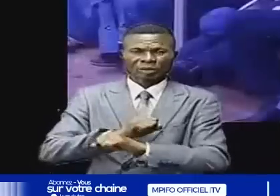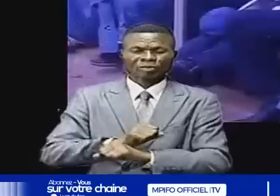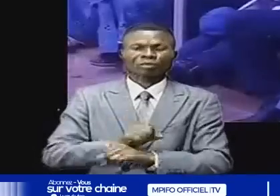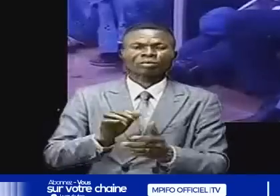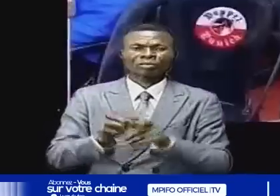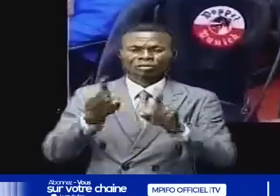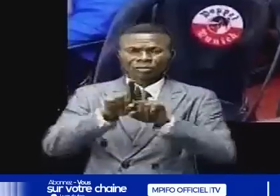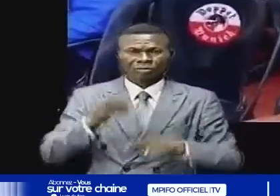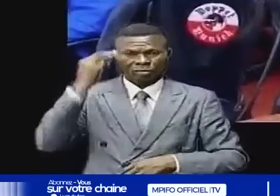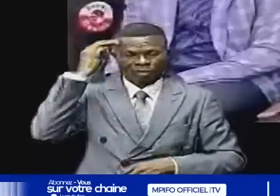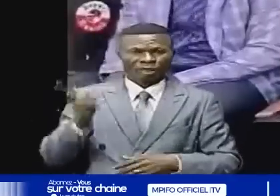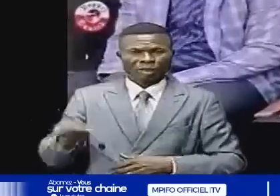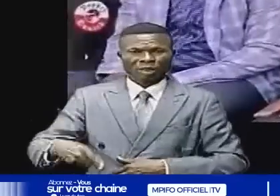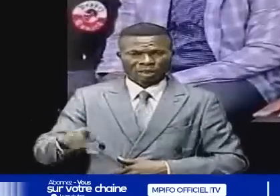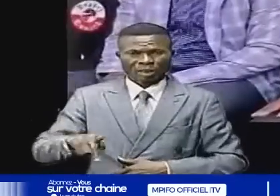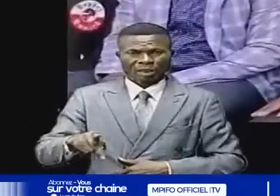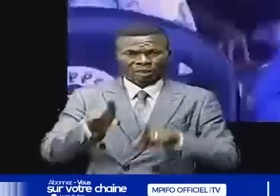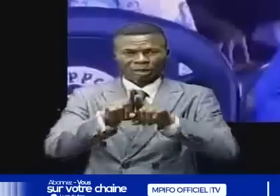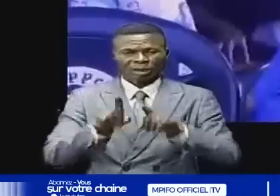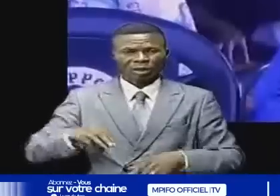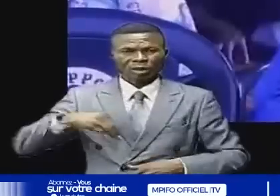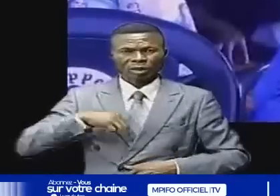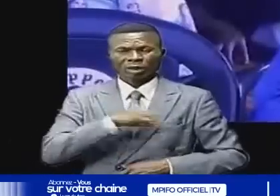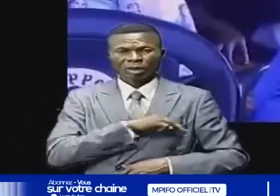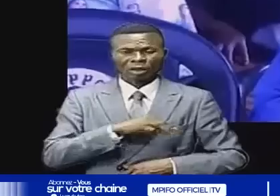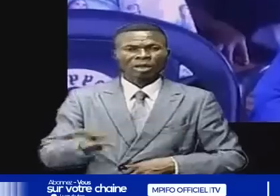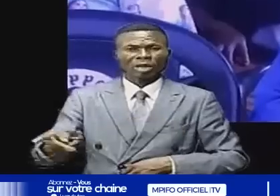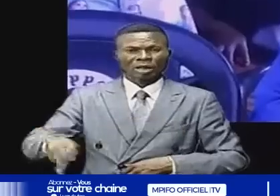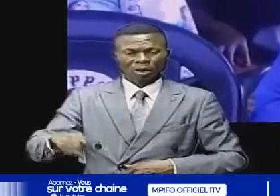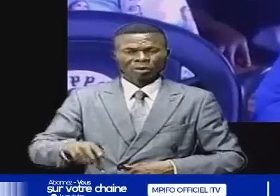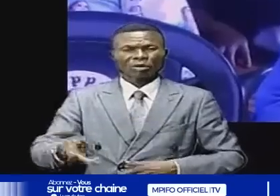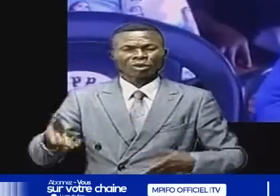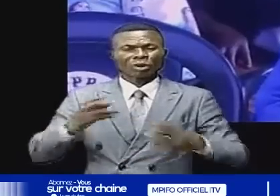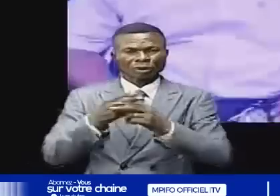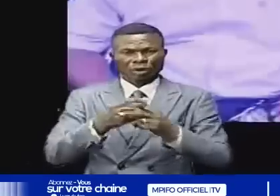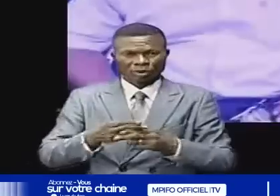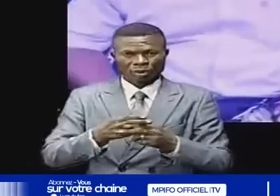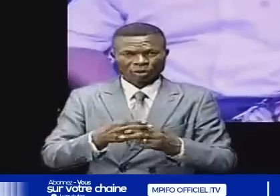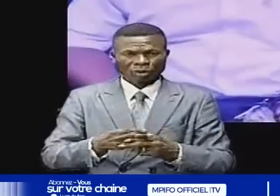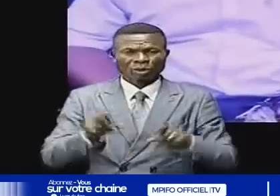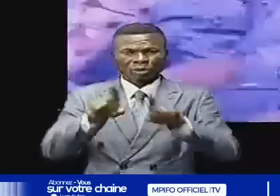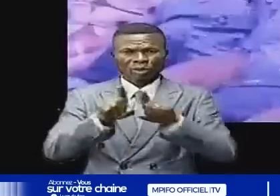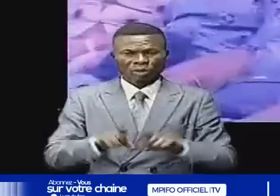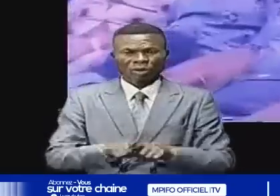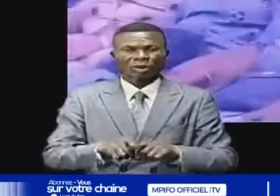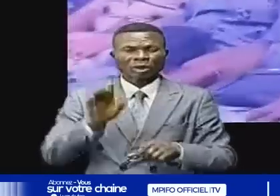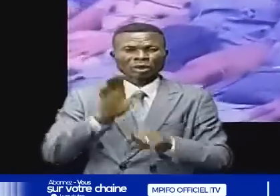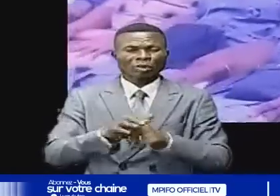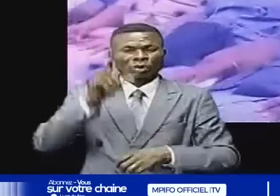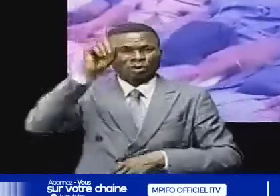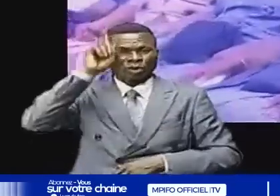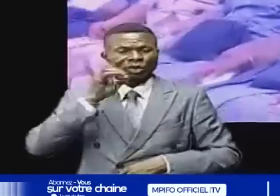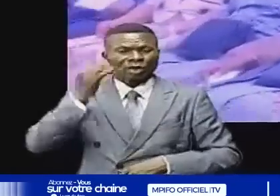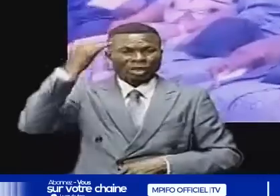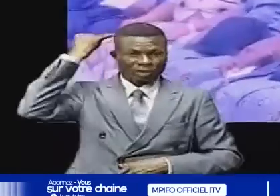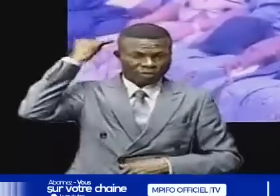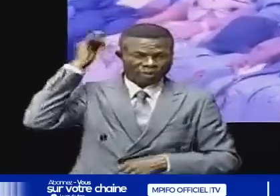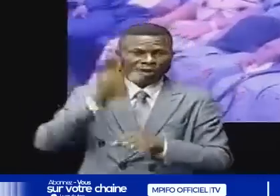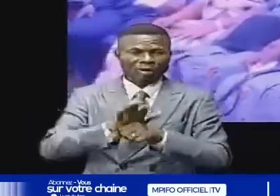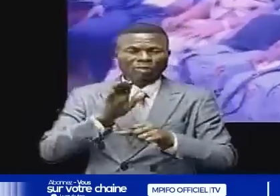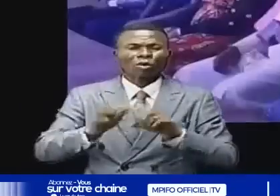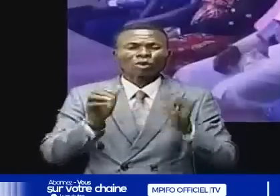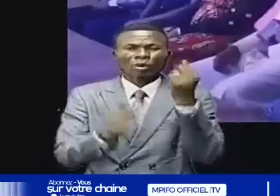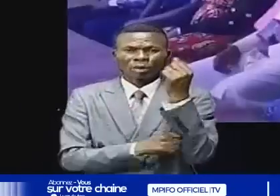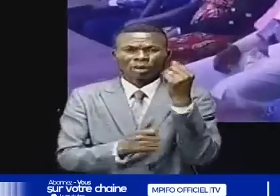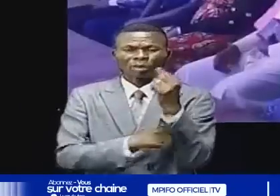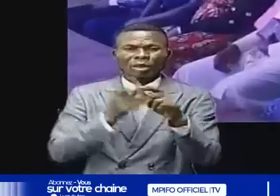députés et ministres provinciaux, des membres du comité provincial de sécurité, des révérends et révérendes, ainsi que d'une importante délégation venue